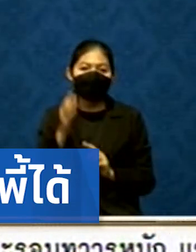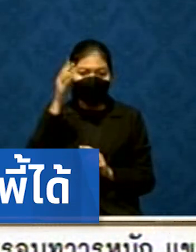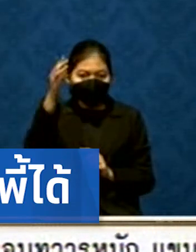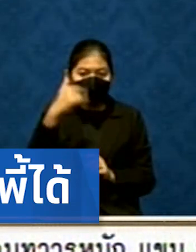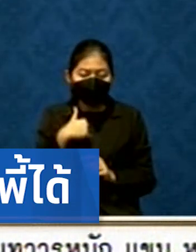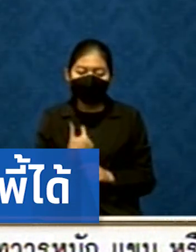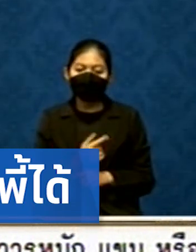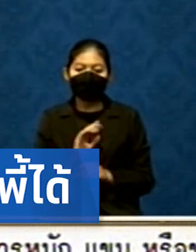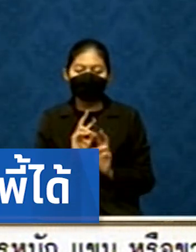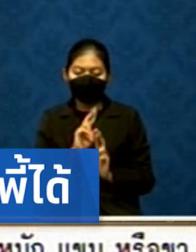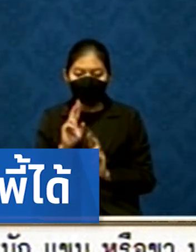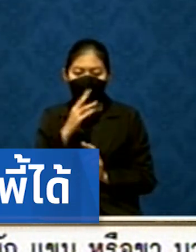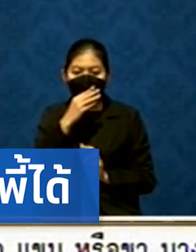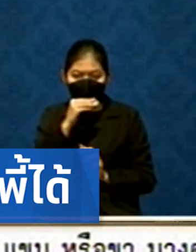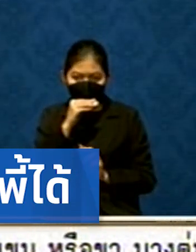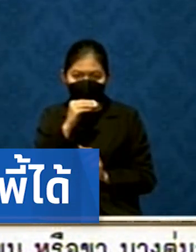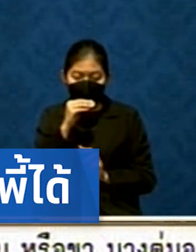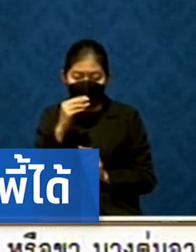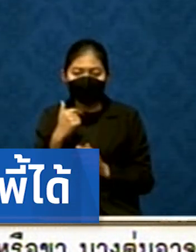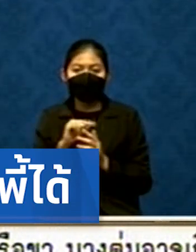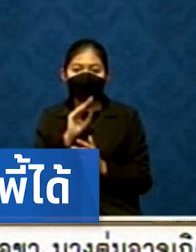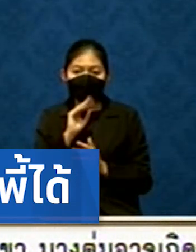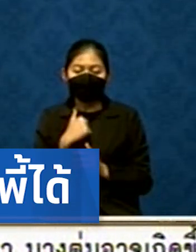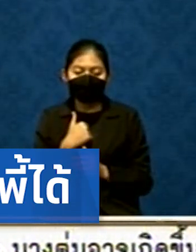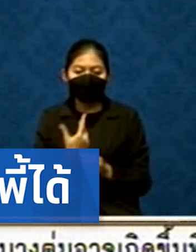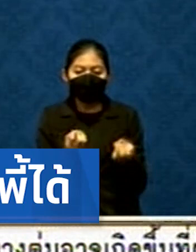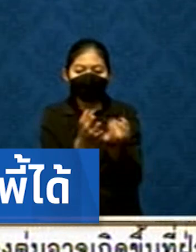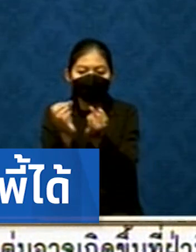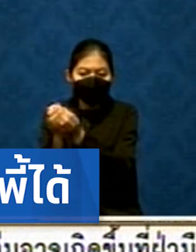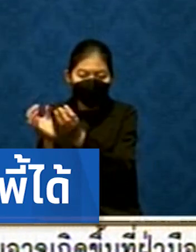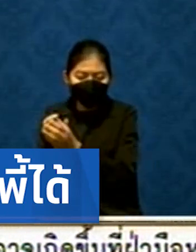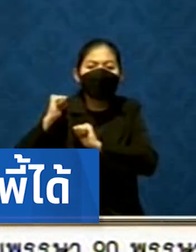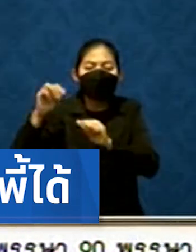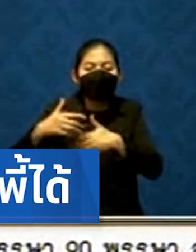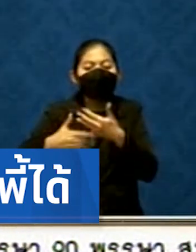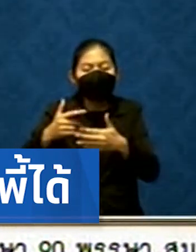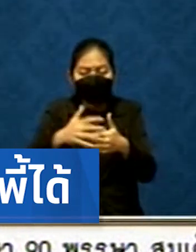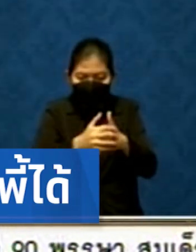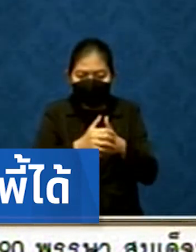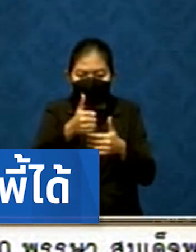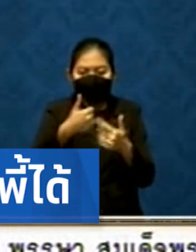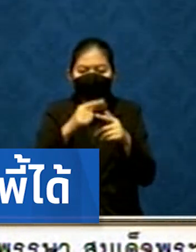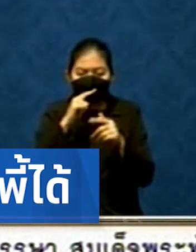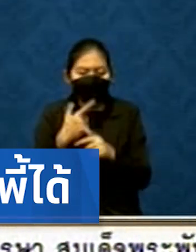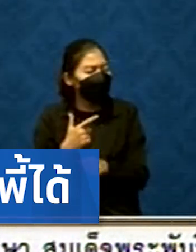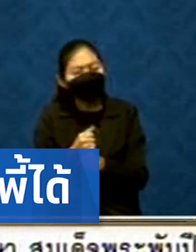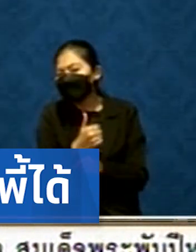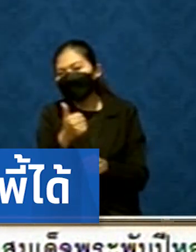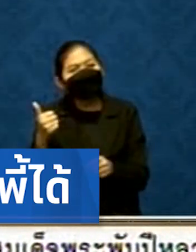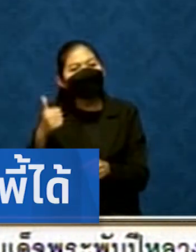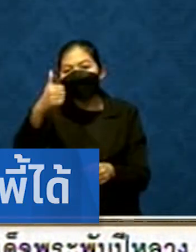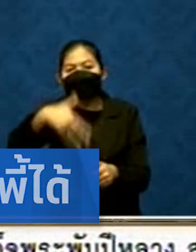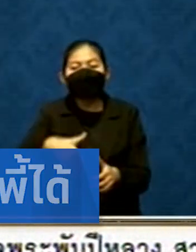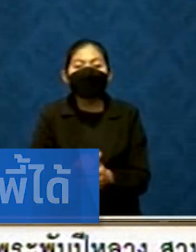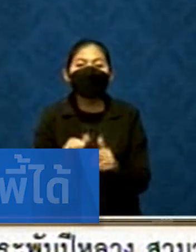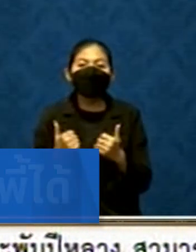ระมัดระวังคำพูดของผมครับถ้าสิ่งใดที่เป็นสิ่งที่รบกวนท่านต้องขอกราบขออภัยด้วยครับ วันนี้เราสามารถทุกกัญชาผ่านหน้าส